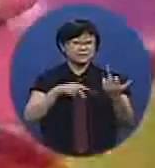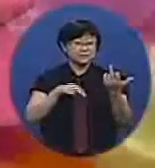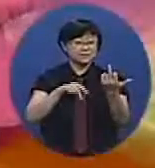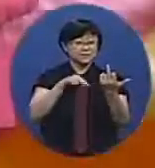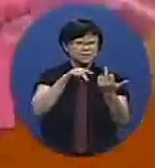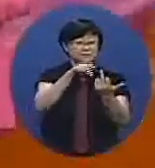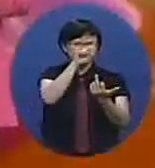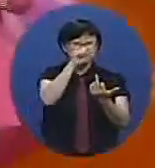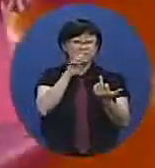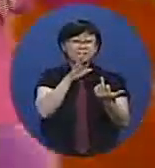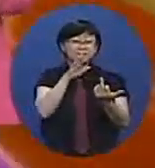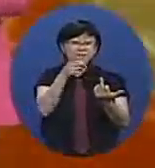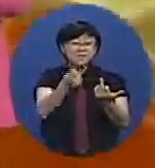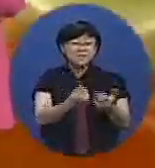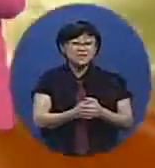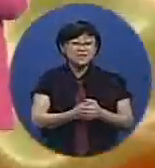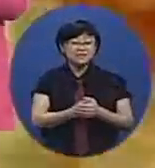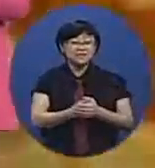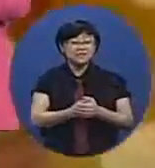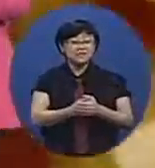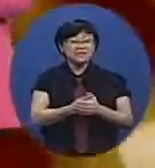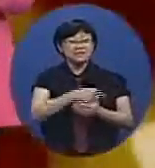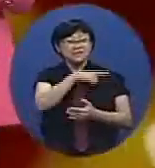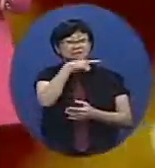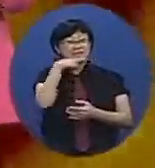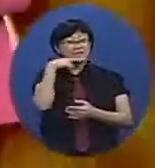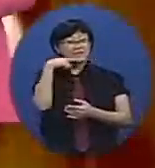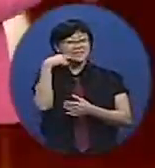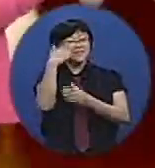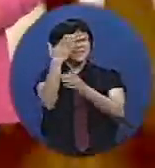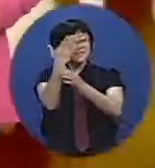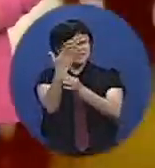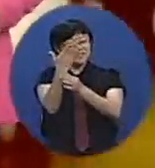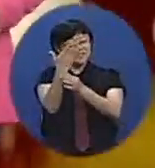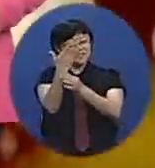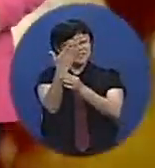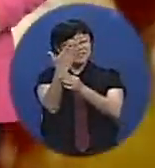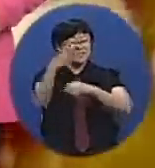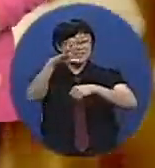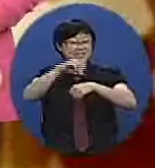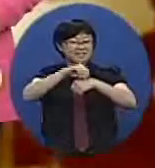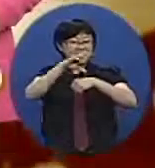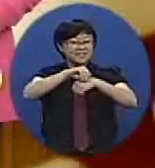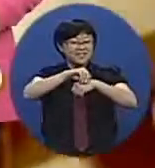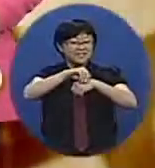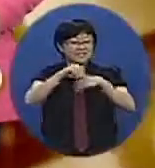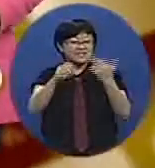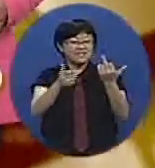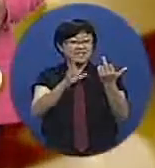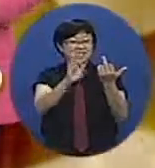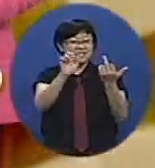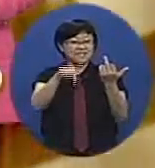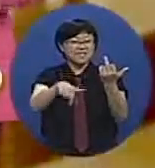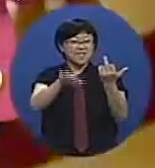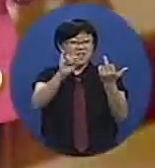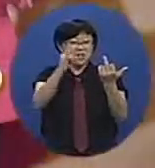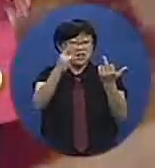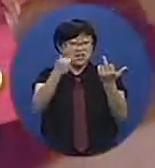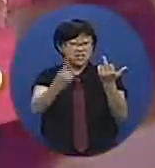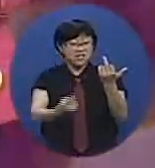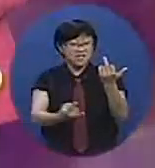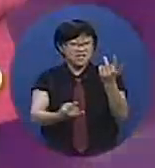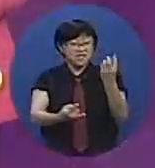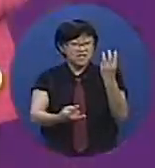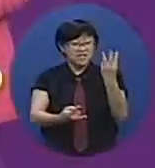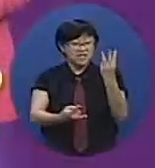굉장히 좋아하신다고. 이제 그야말로 단풍이 네. 이제 들 가을 네, 산악회 한 달에 세 번, 네 번. 아, 그러세요? 네. 지금까지